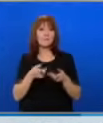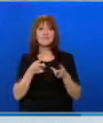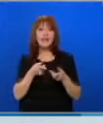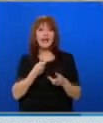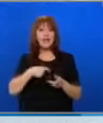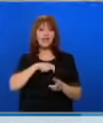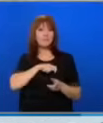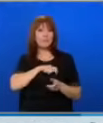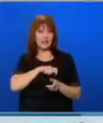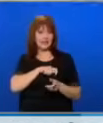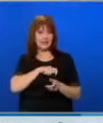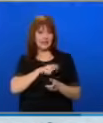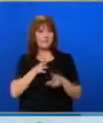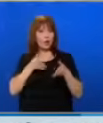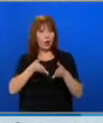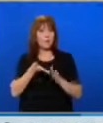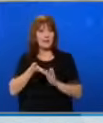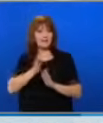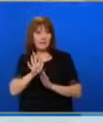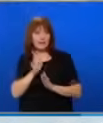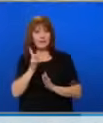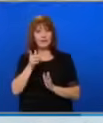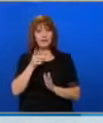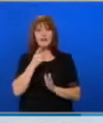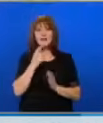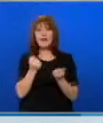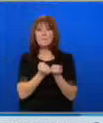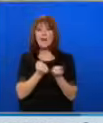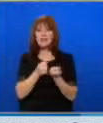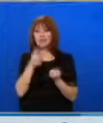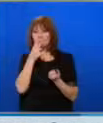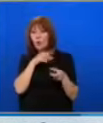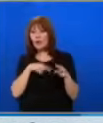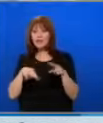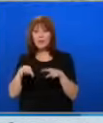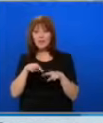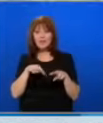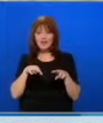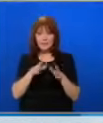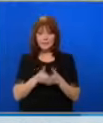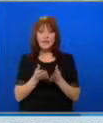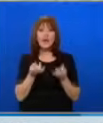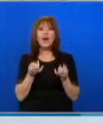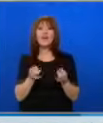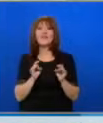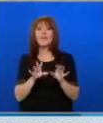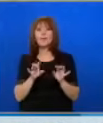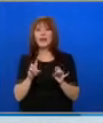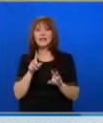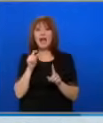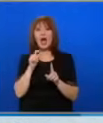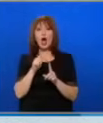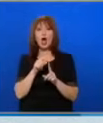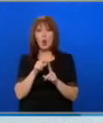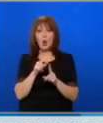посока на мястото, предполагаемо, че там се намира кораба Руен. По информация на Reuters, в доклад